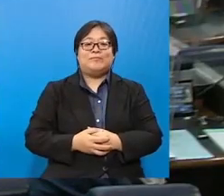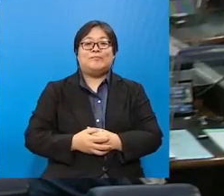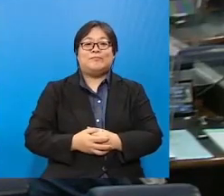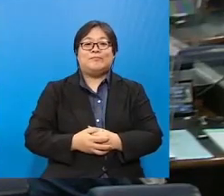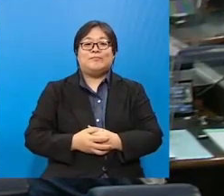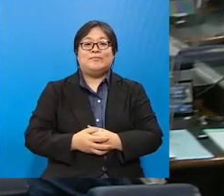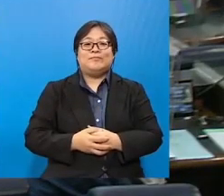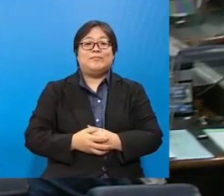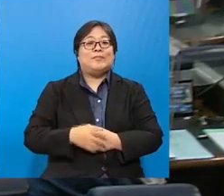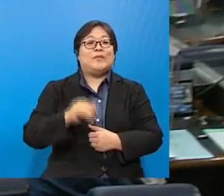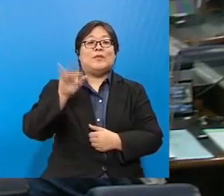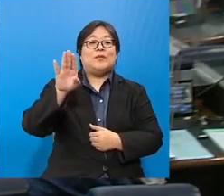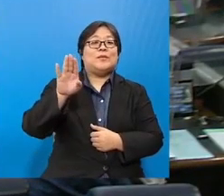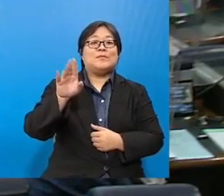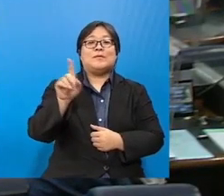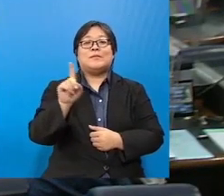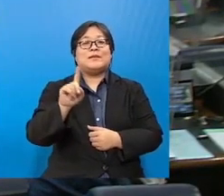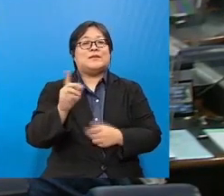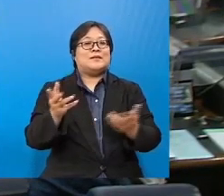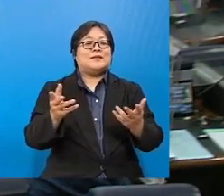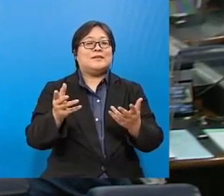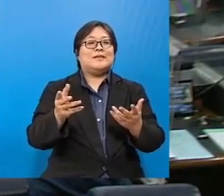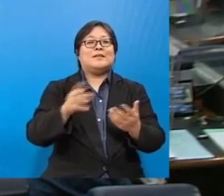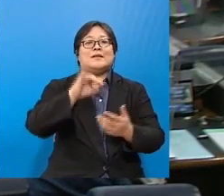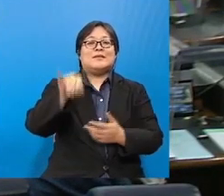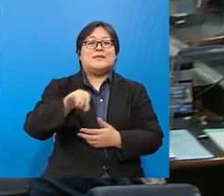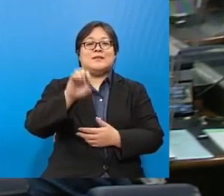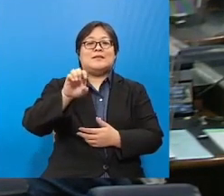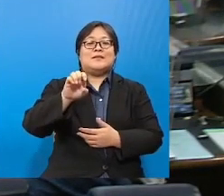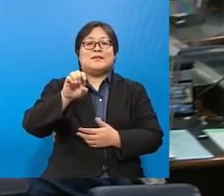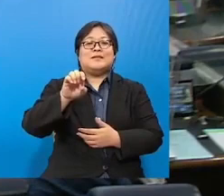Fathanah yomari tadi jelek